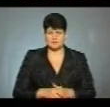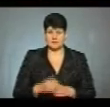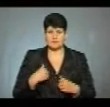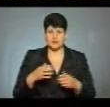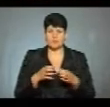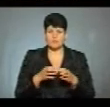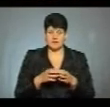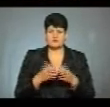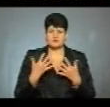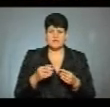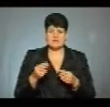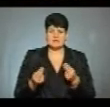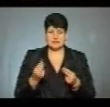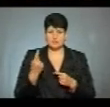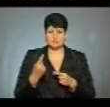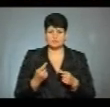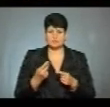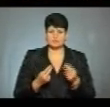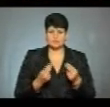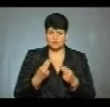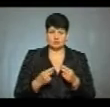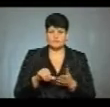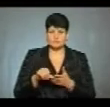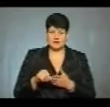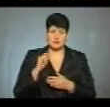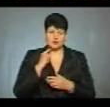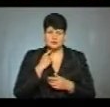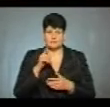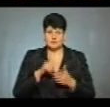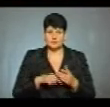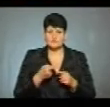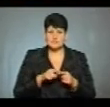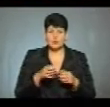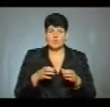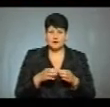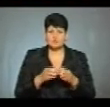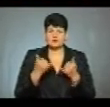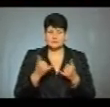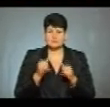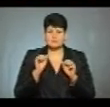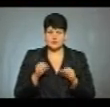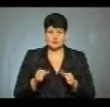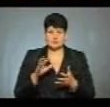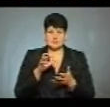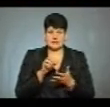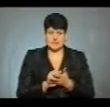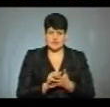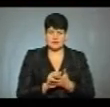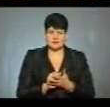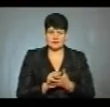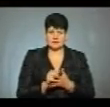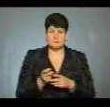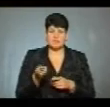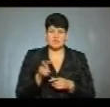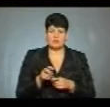ми вже зіграли не одну гру. Ми виступали в Луцьку. І я впевнений в своїй команді, що сьогодні ми зможемо зайняти, ну, прийти вперед